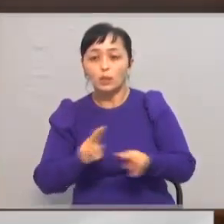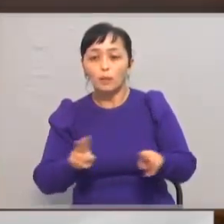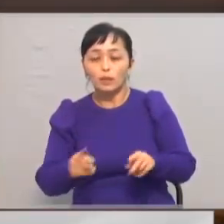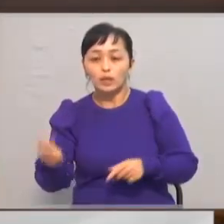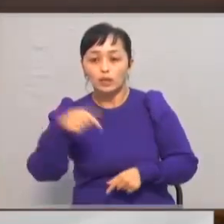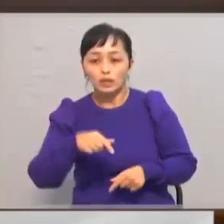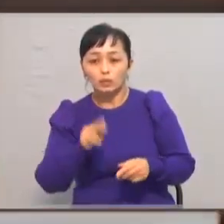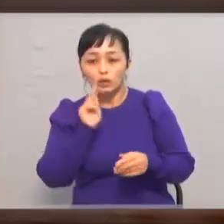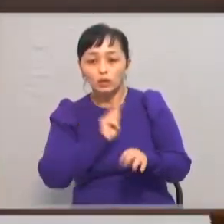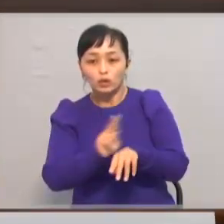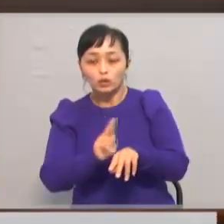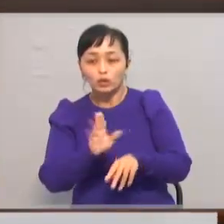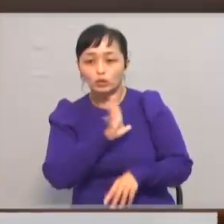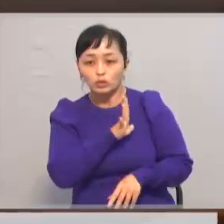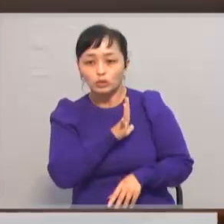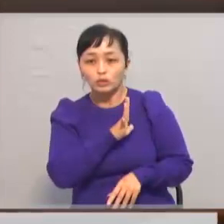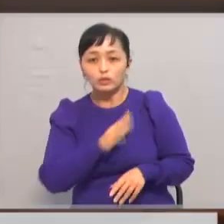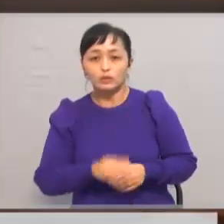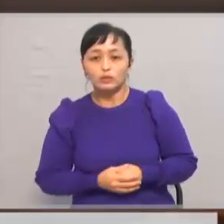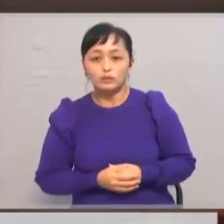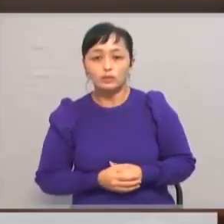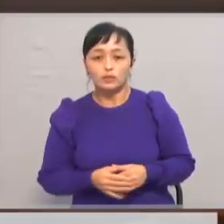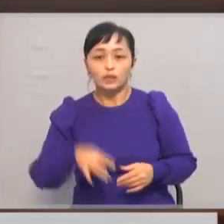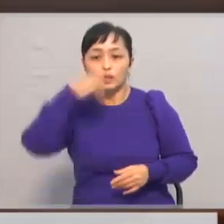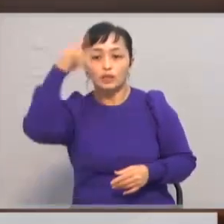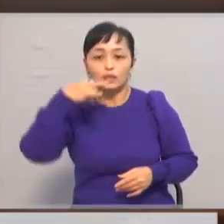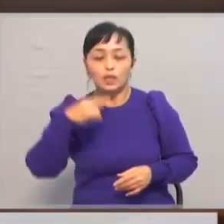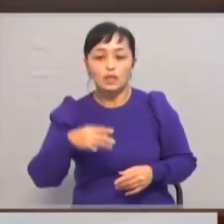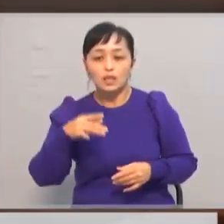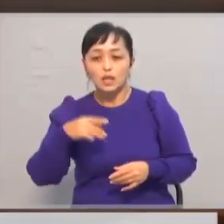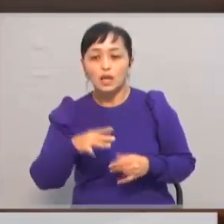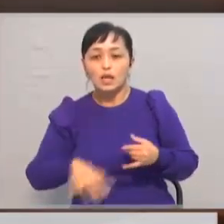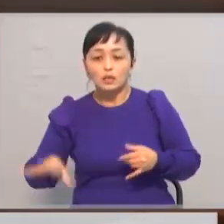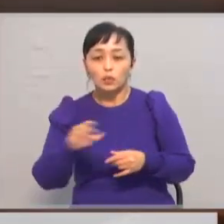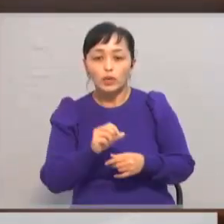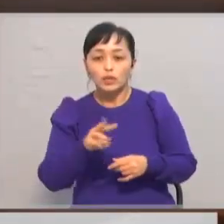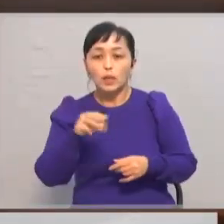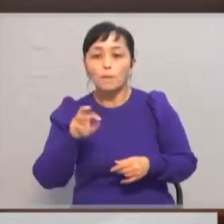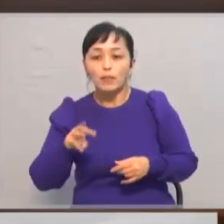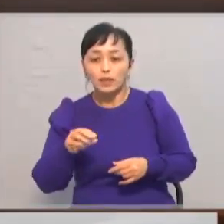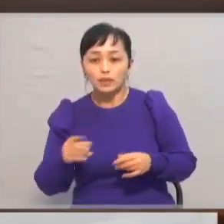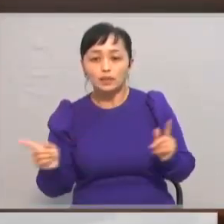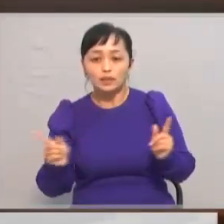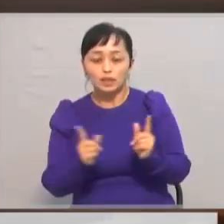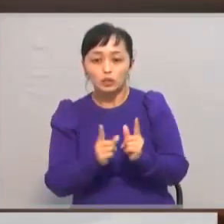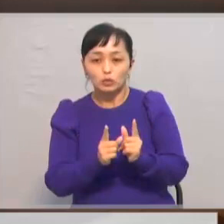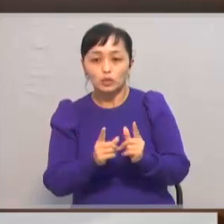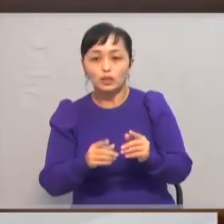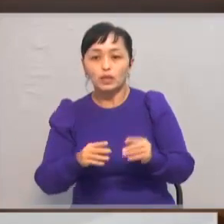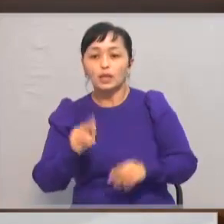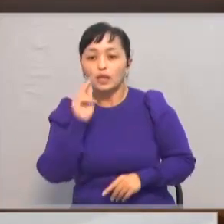жоспарын жасау өзектілігі туындады. Қазақстан Республикасының премьер-министрі Маминнің қатысуымен өткен Шымкент қаласының дамуы